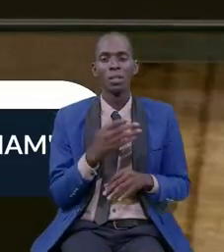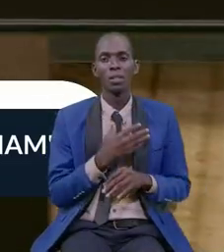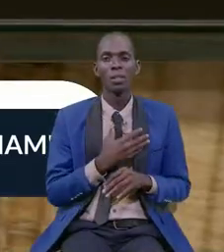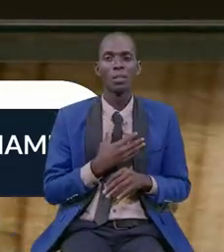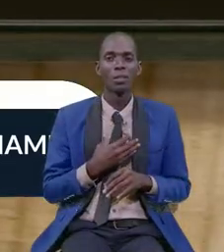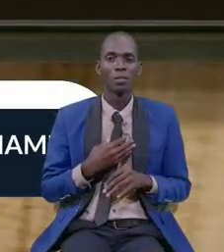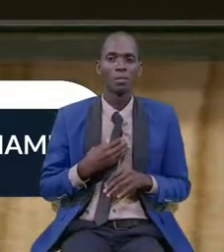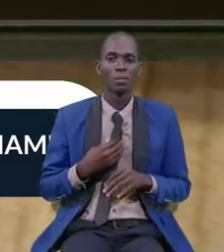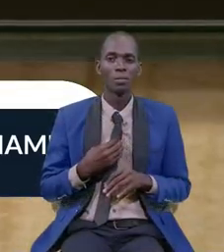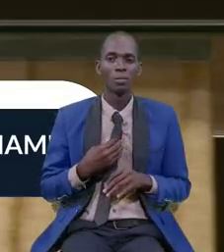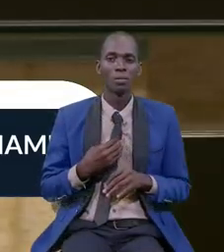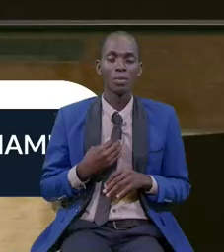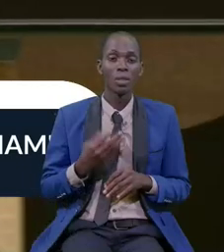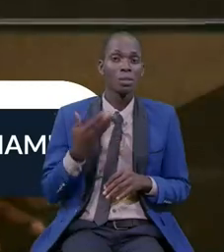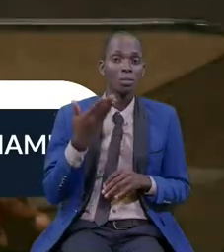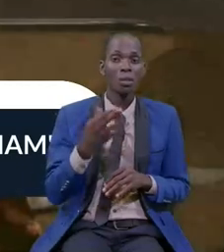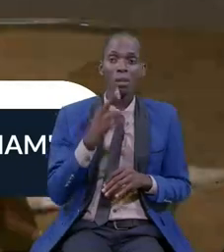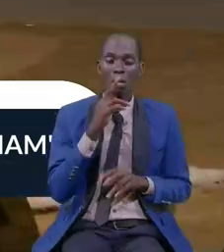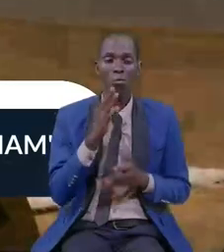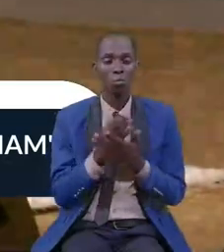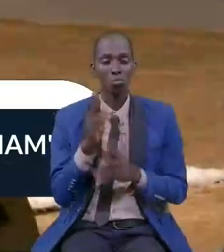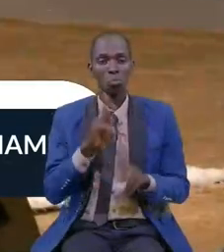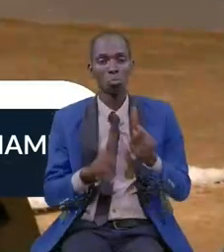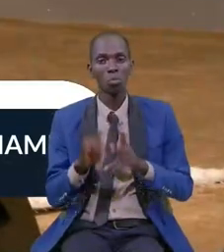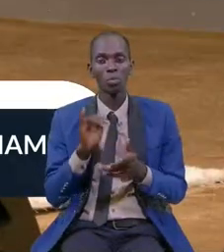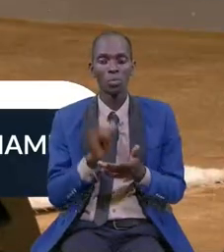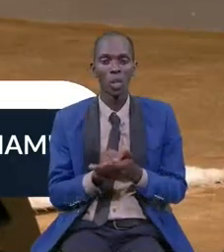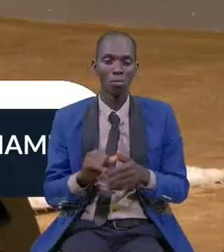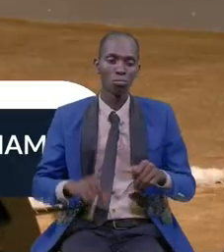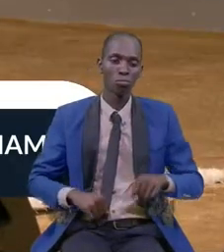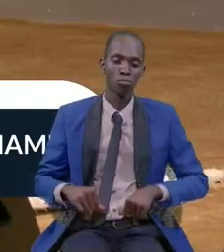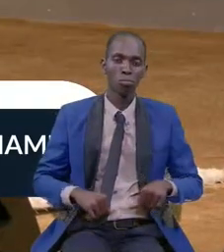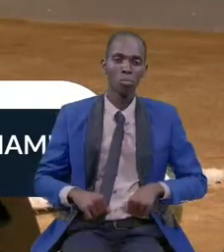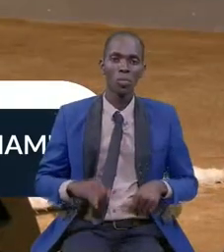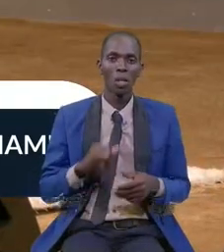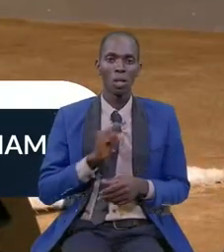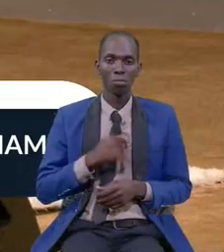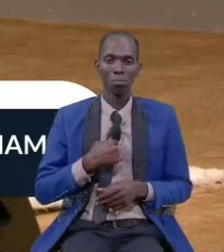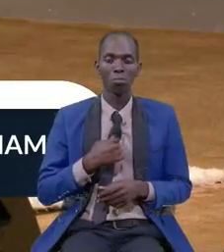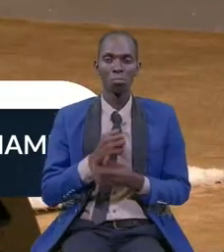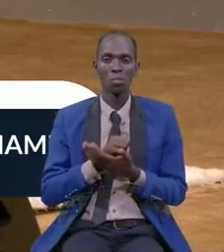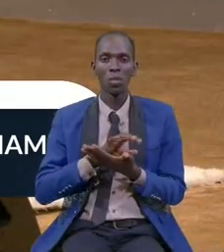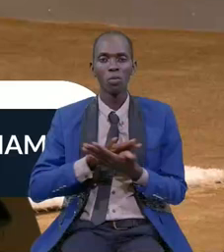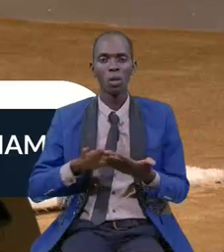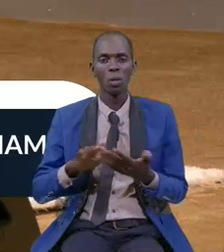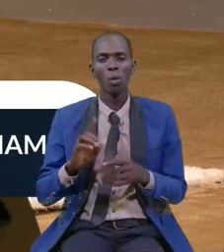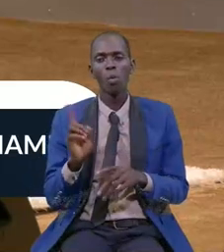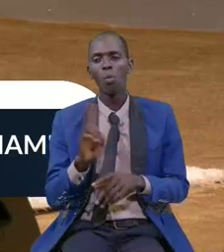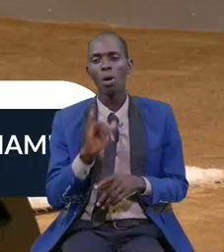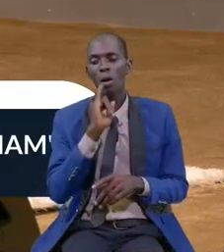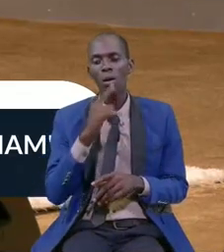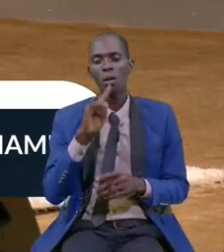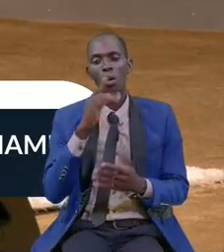et il y a certaines personnes qui professent être sanctifié mais où est la preuve de cette